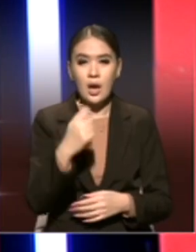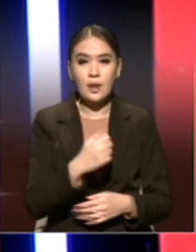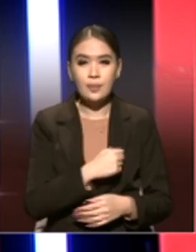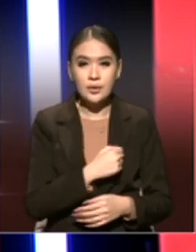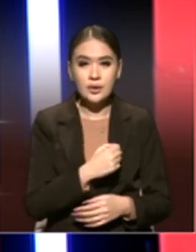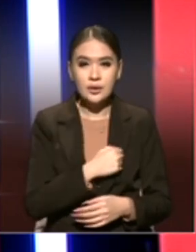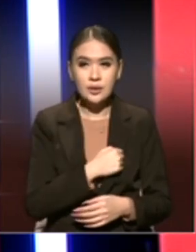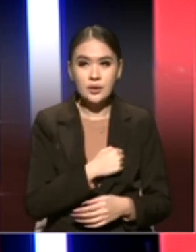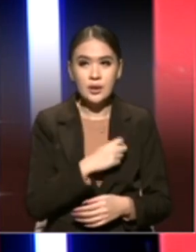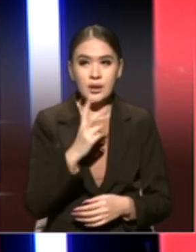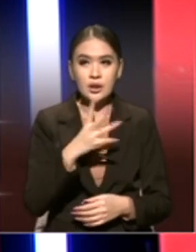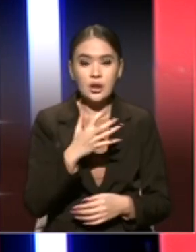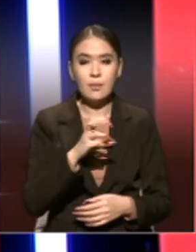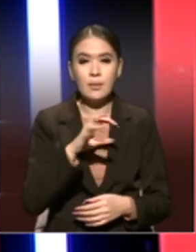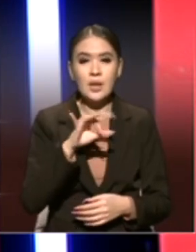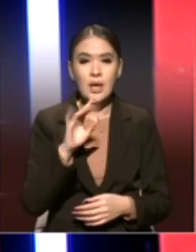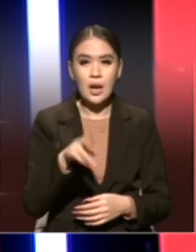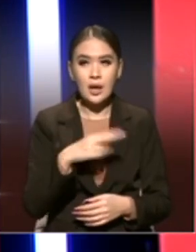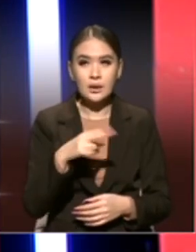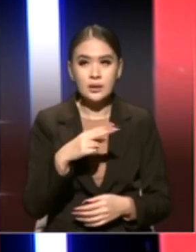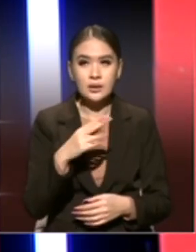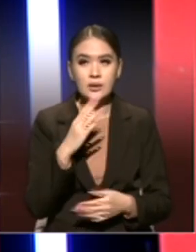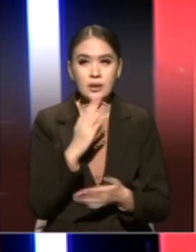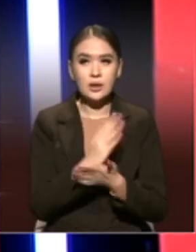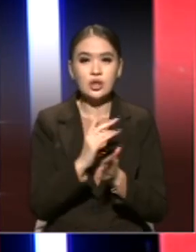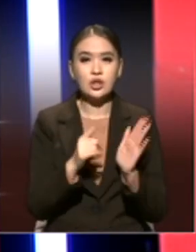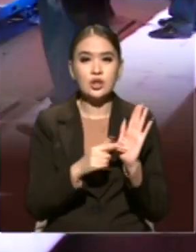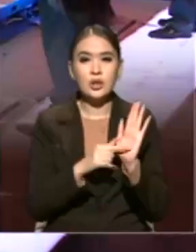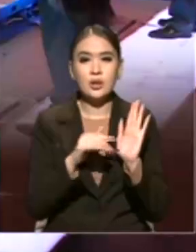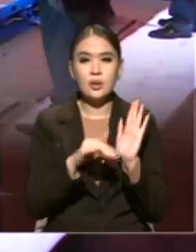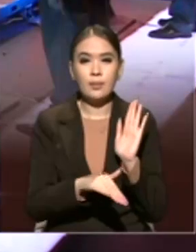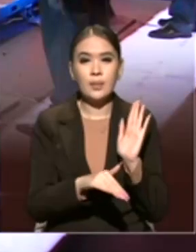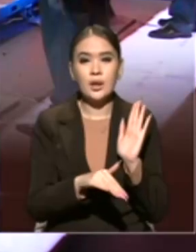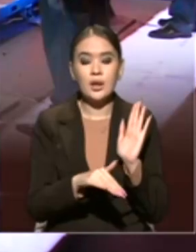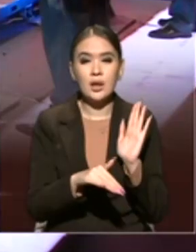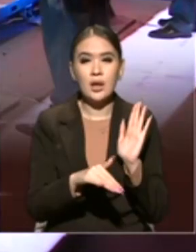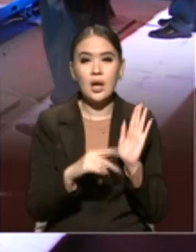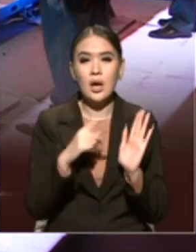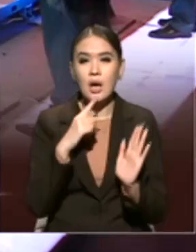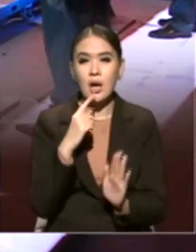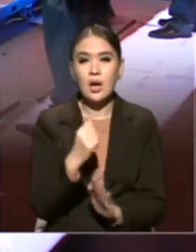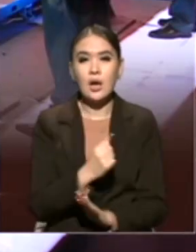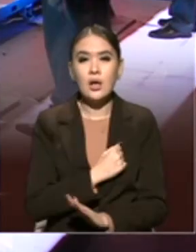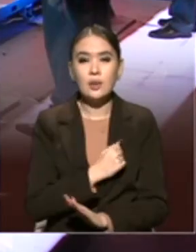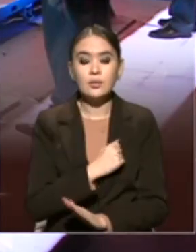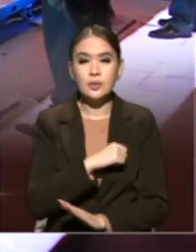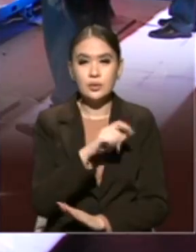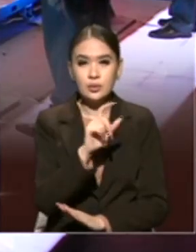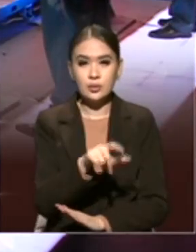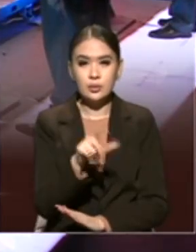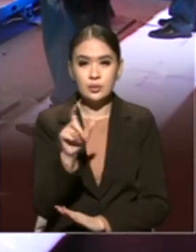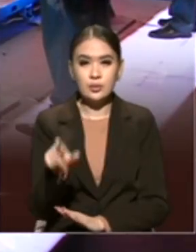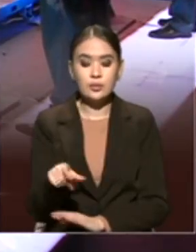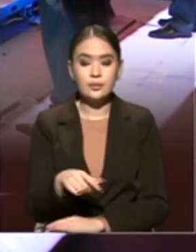сарбазымыздың 2,5 миллиард теңгеге жуық қарызы бар екен. 7000 сарбазымыздың 2,5 миллиард теңгеге жуық қарызы бар.